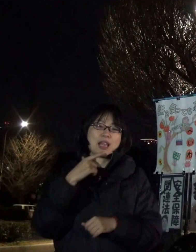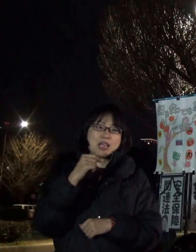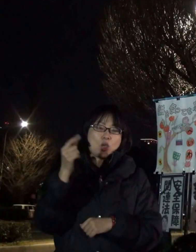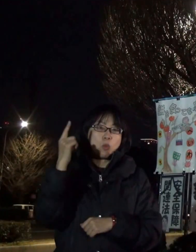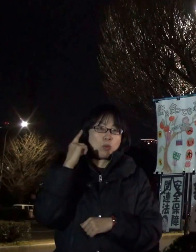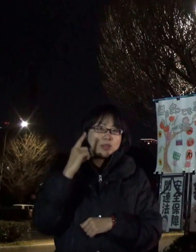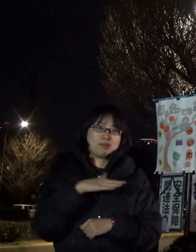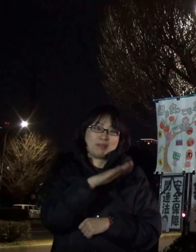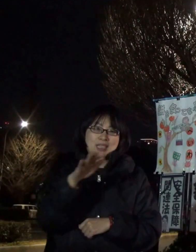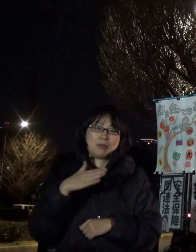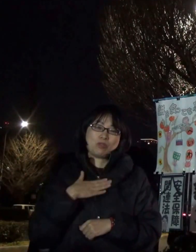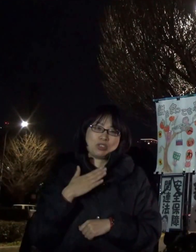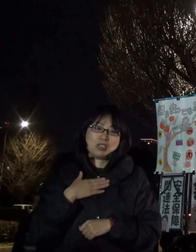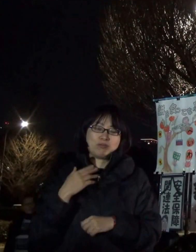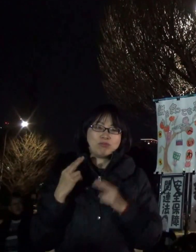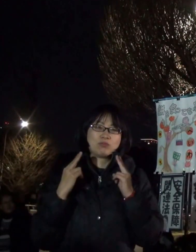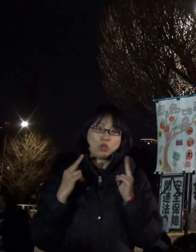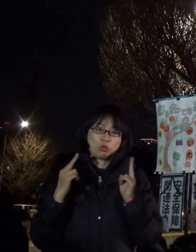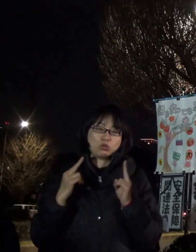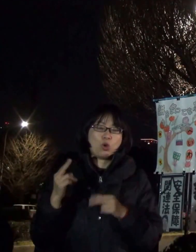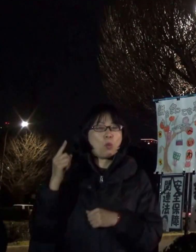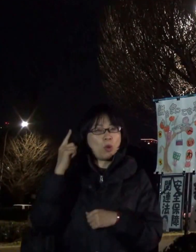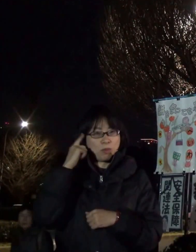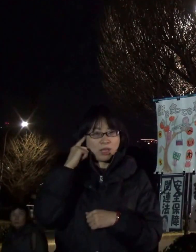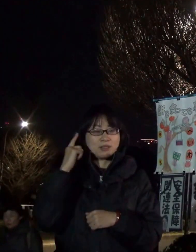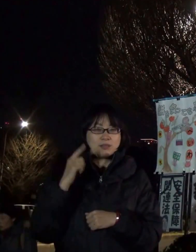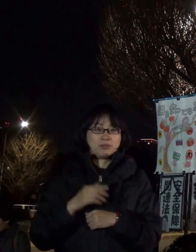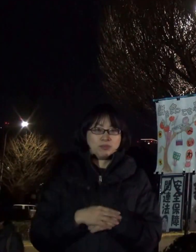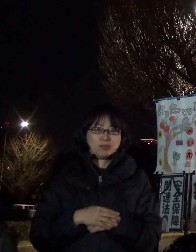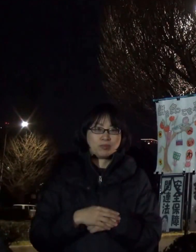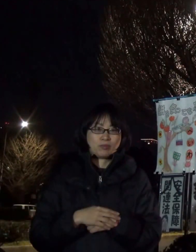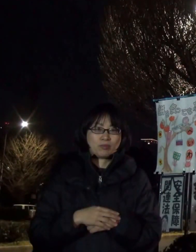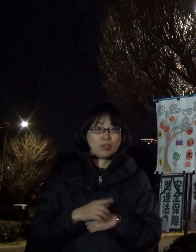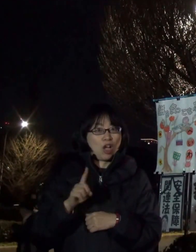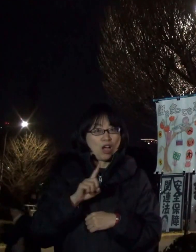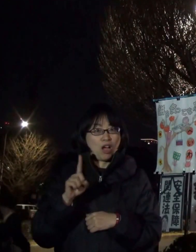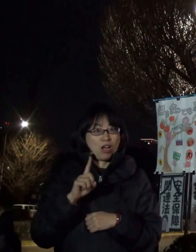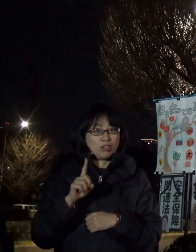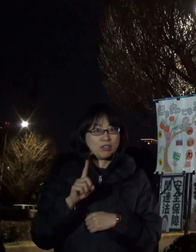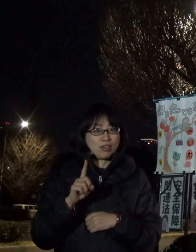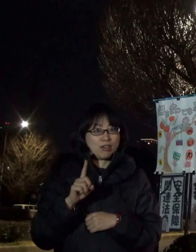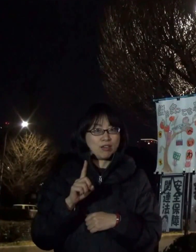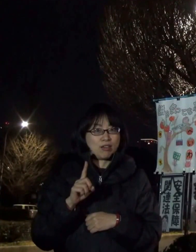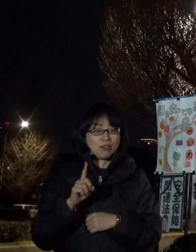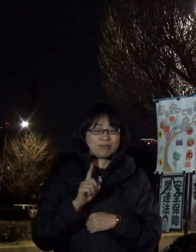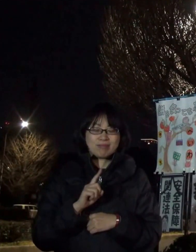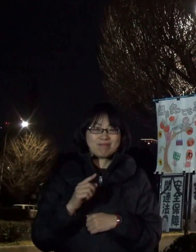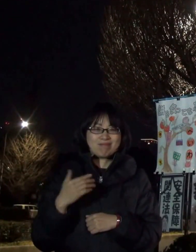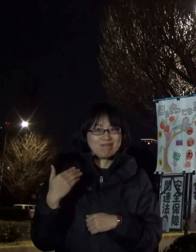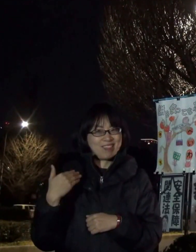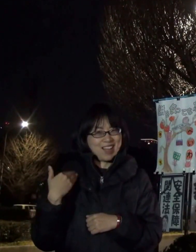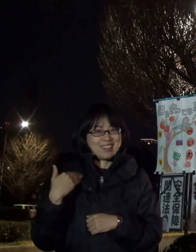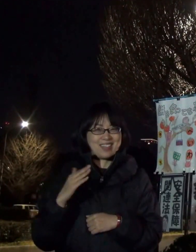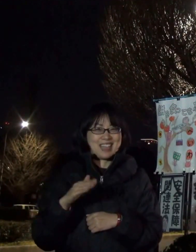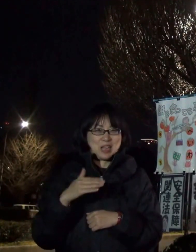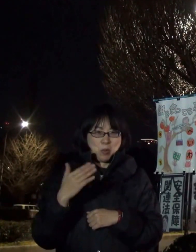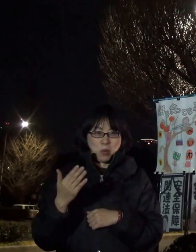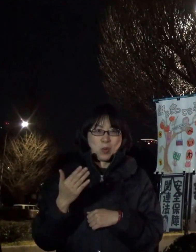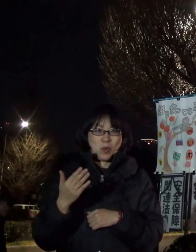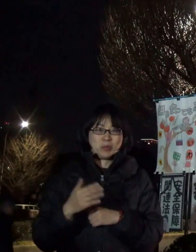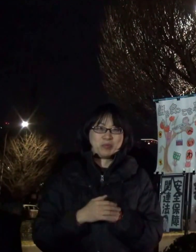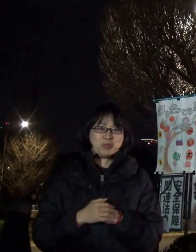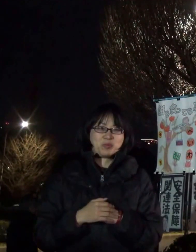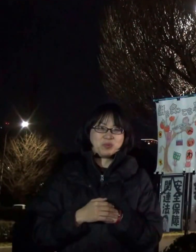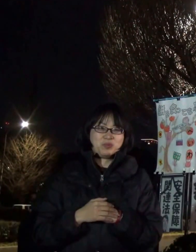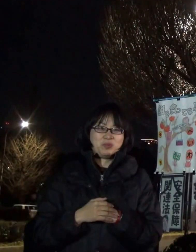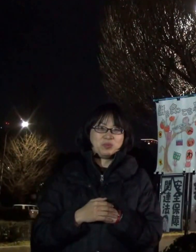っかだと思いますので、ぜひ歌っていただきたいと思うんですが、何が出てくるかちょっとスイング風になったりしますので、前乗りを